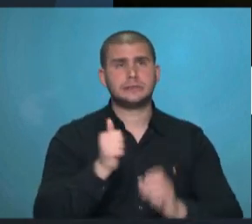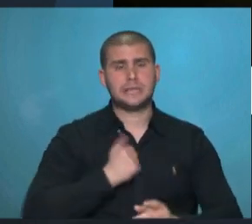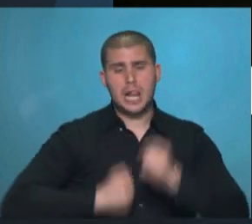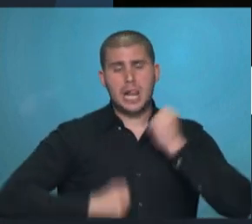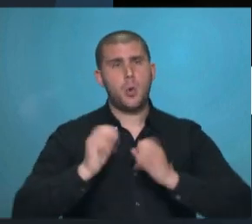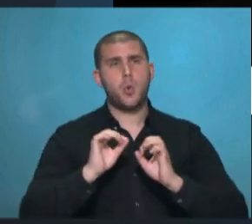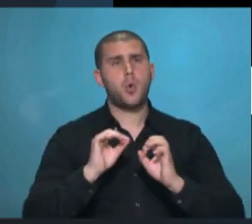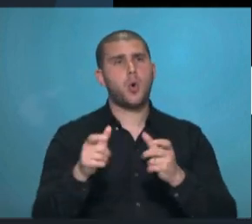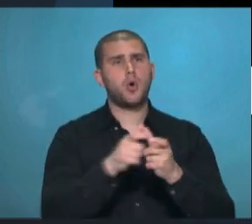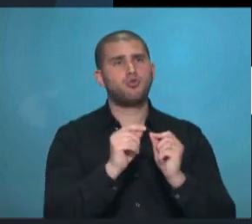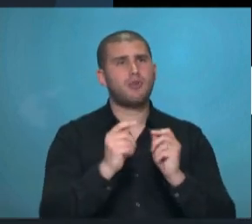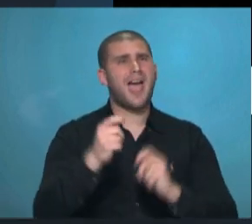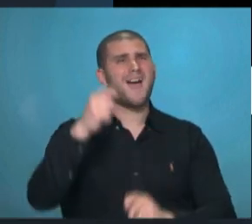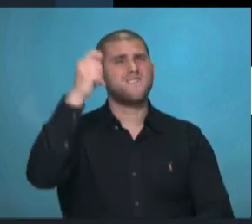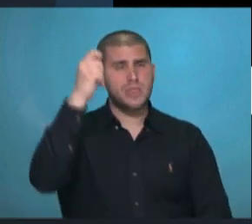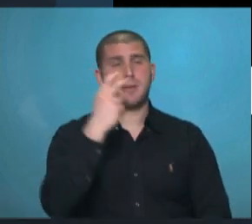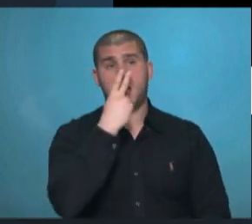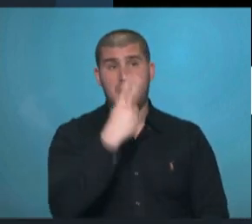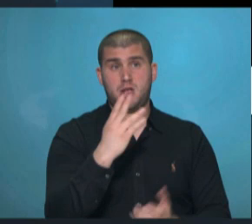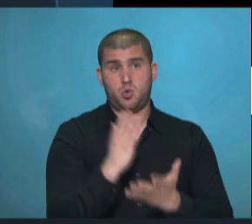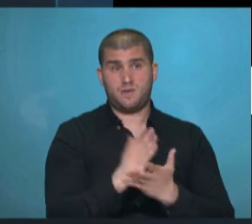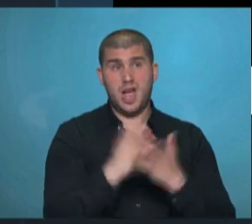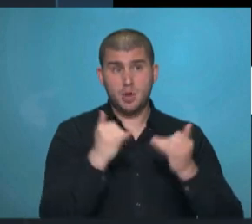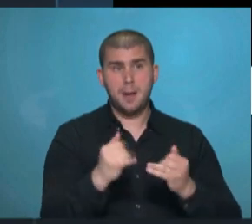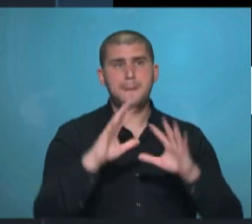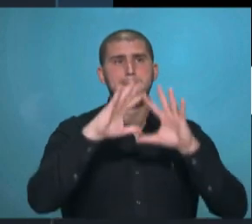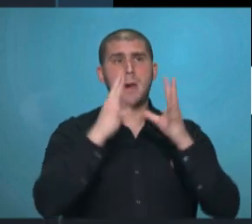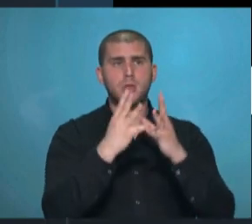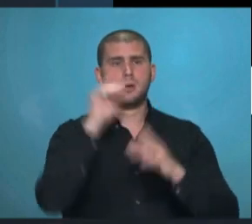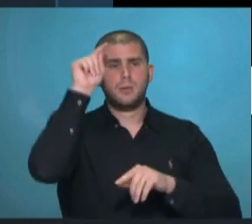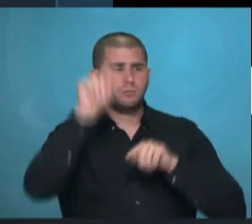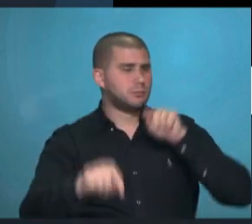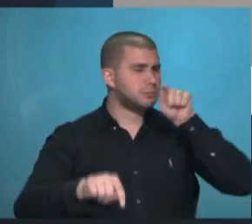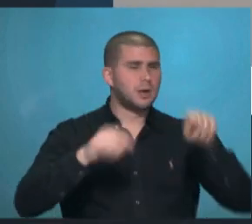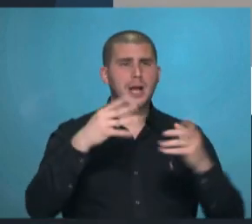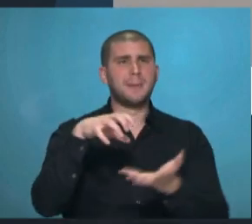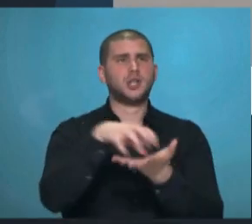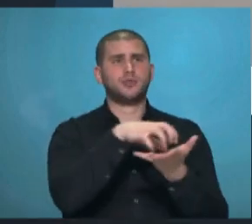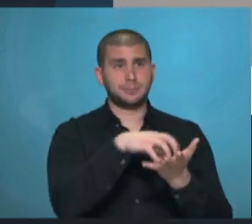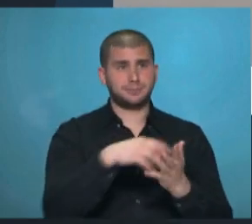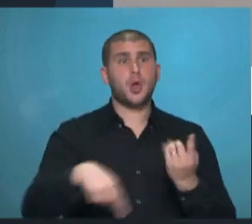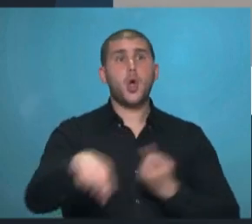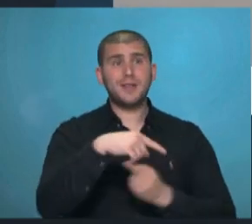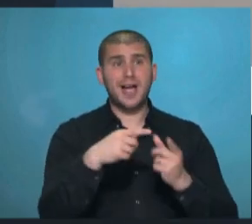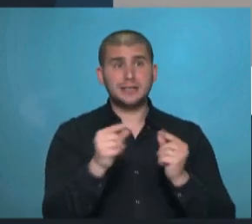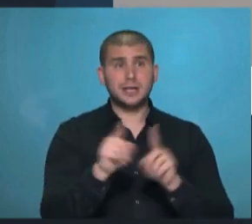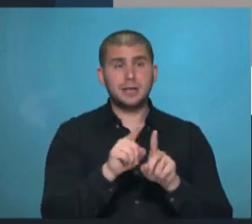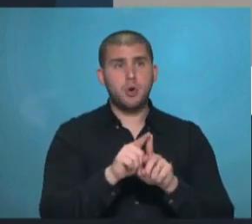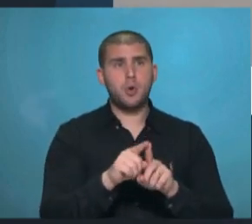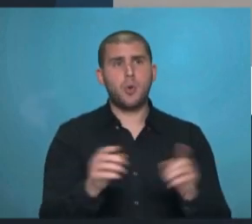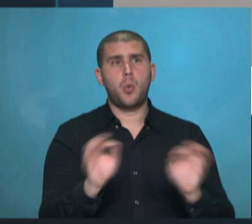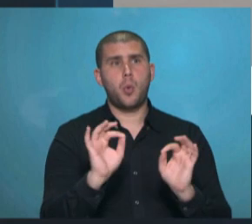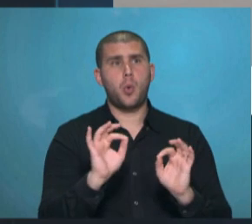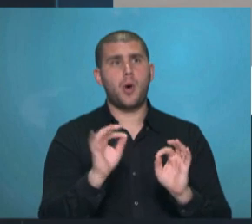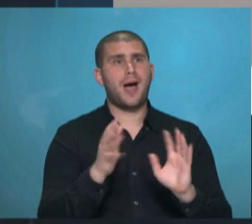חוליות מפריחי עפיפונים. ראינו היום בלונים שנוחתים בכמה יישובים כאן בעוטף עזה, הם לא מצליחים לגרום